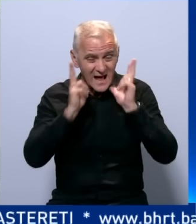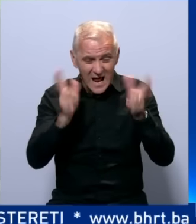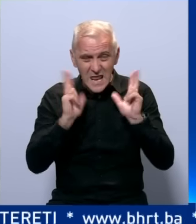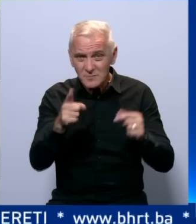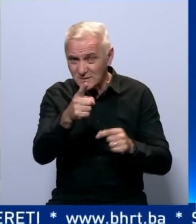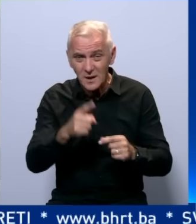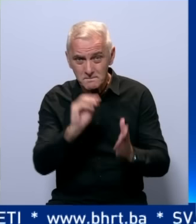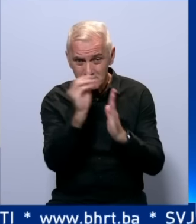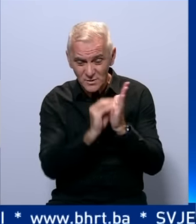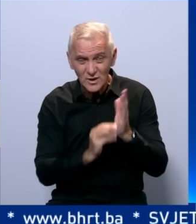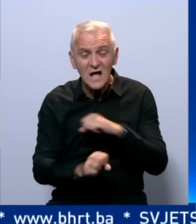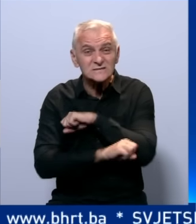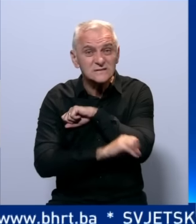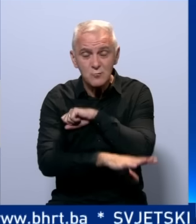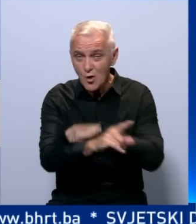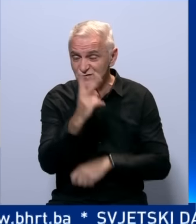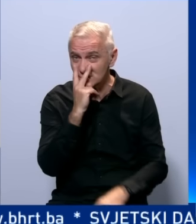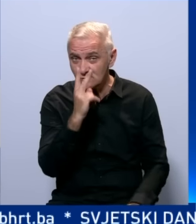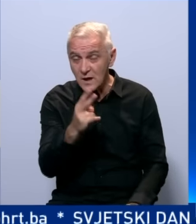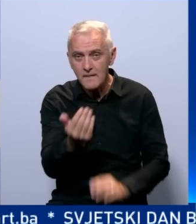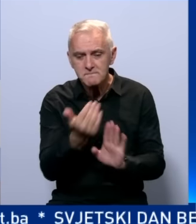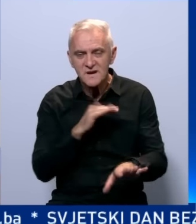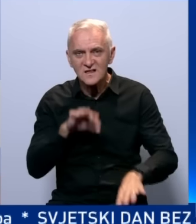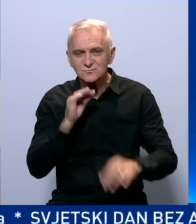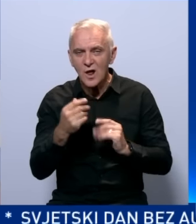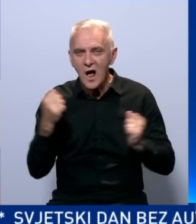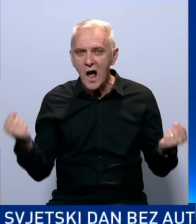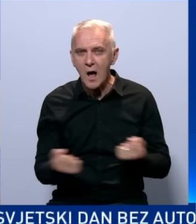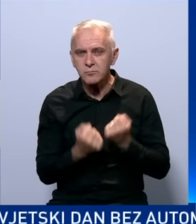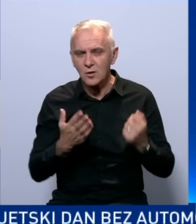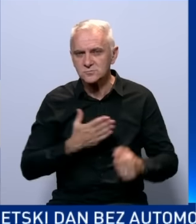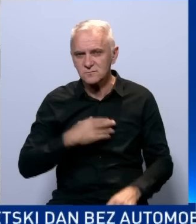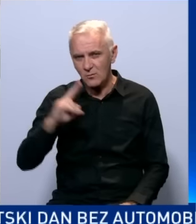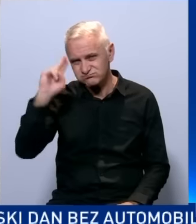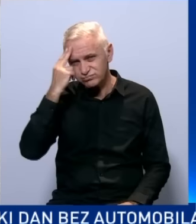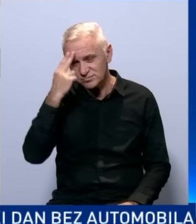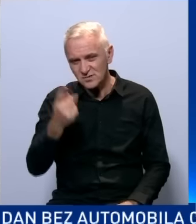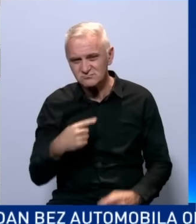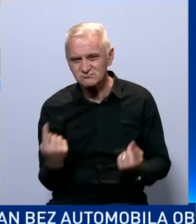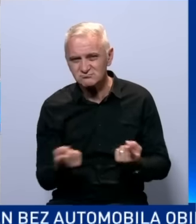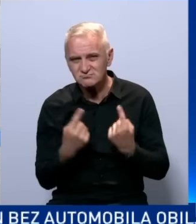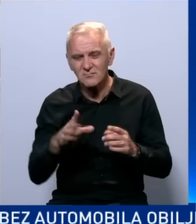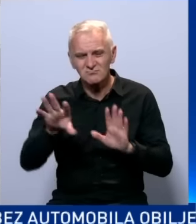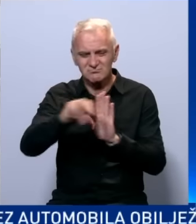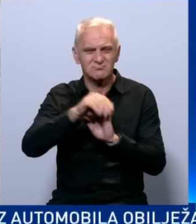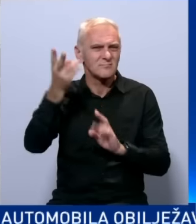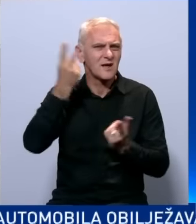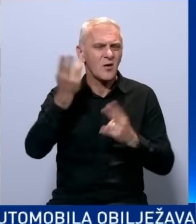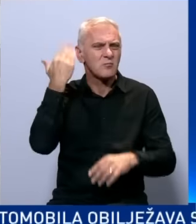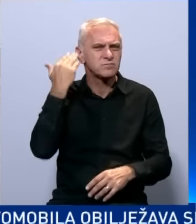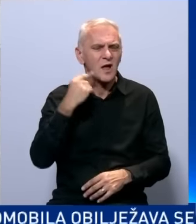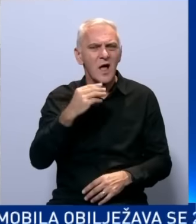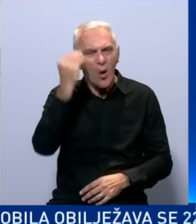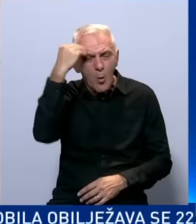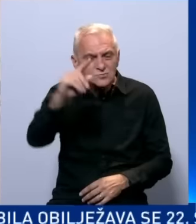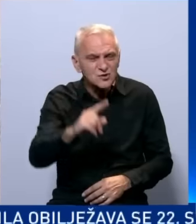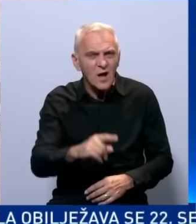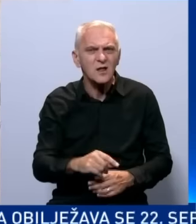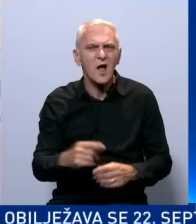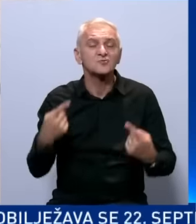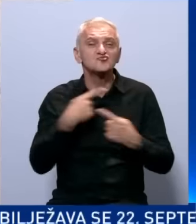podataka, siromaštva koje je sve vidljivije, predizborna kampanja u svom poznatom stilu. Preslikana od ranije, nikad ispunjena obećanja, a